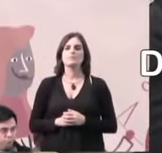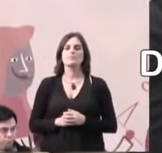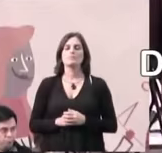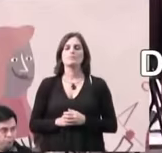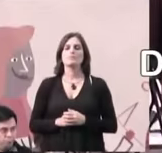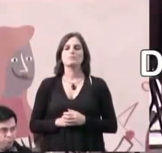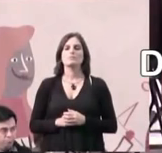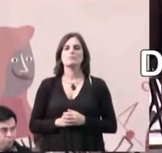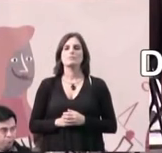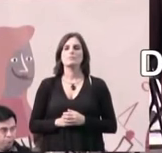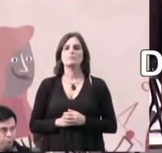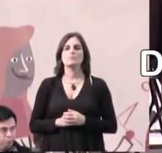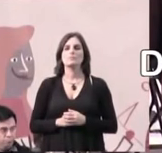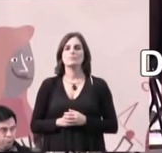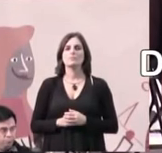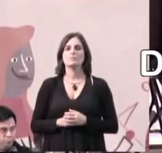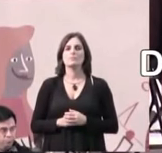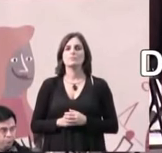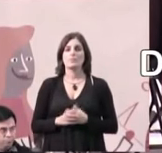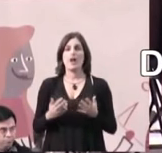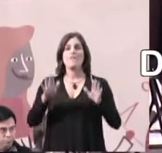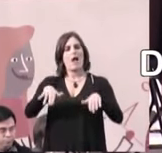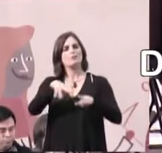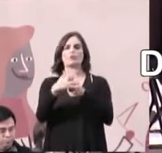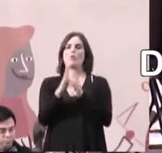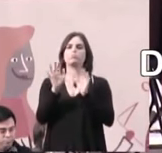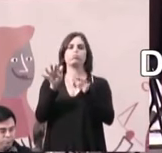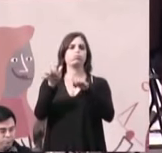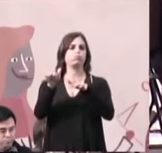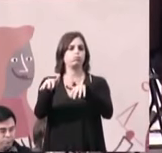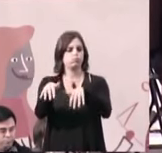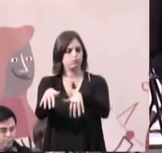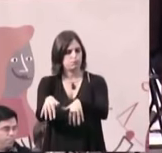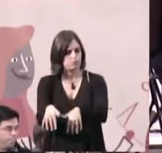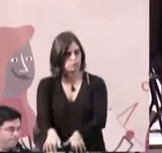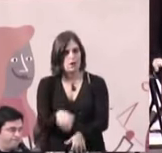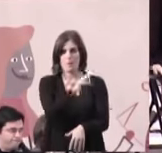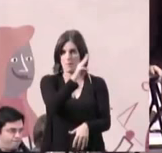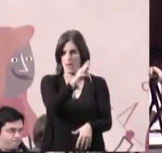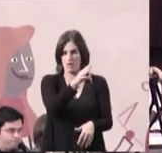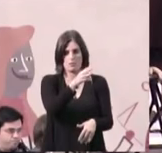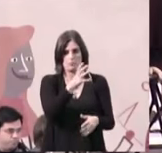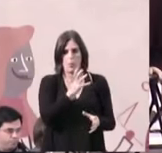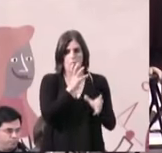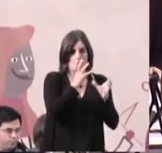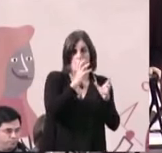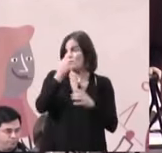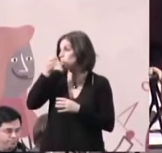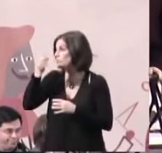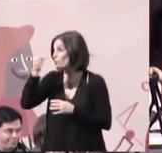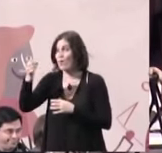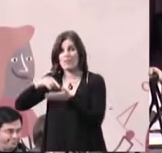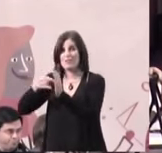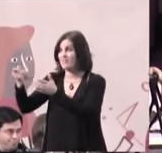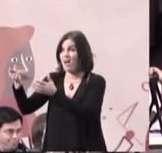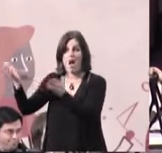Després, com que la cosa realment fa fallida i no s'aguanta, el del Partit Popular no s'aguanta i el del PSOE com a